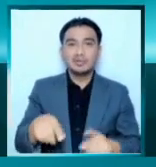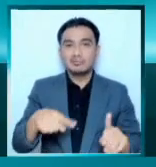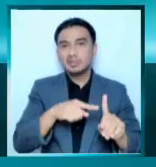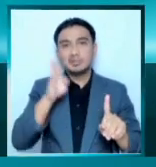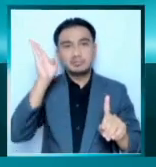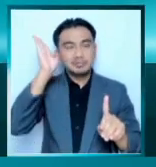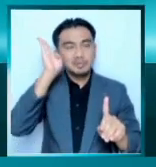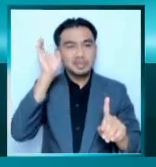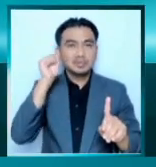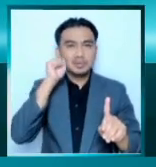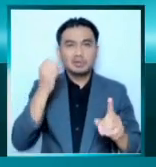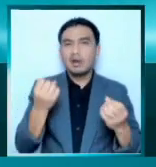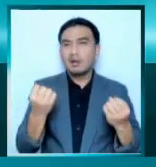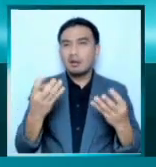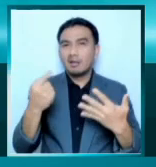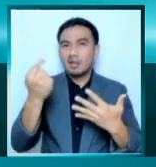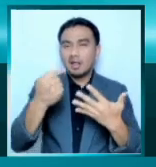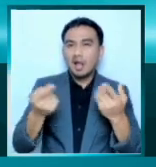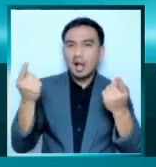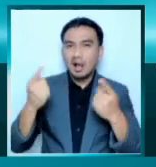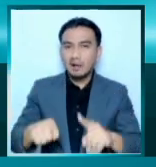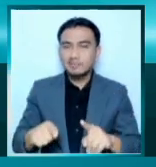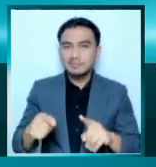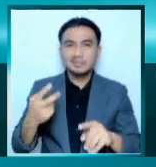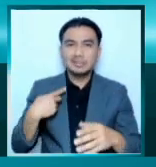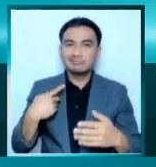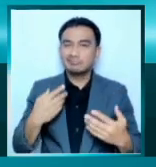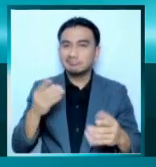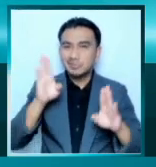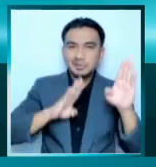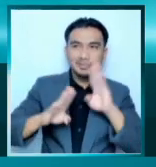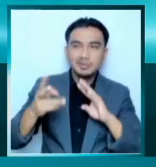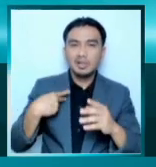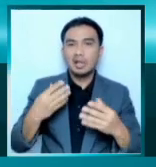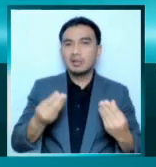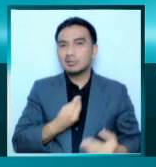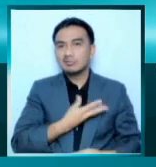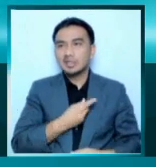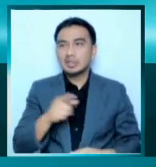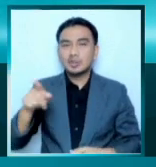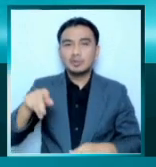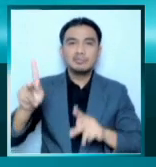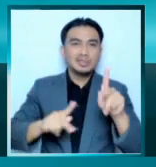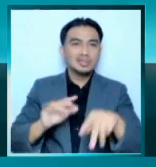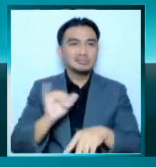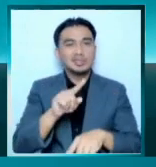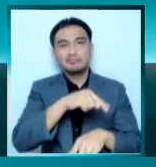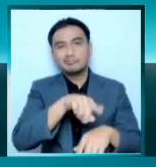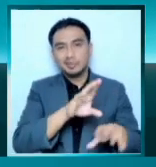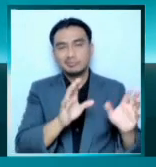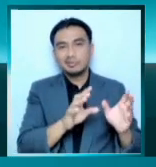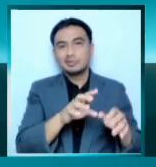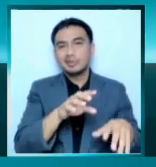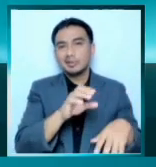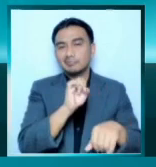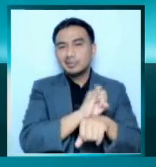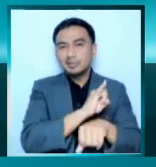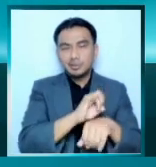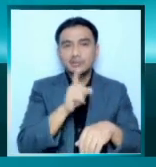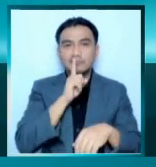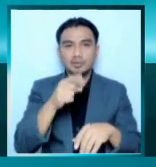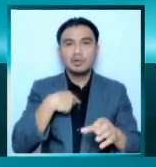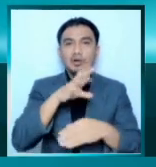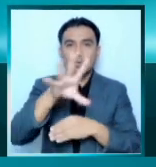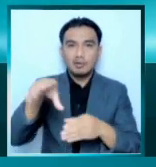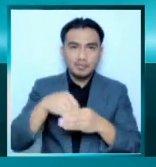hindi magandang ginawa sa kanya, natatakot na raw siya sa tao at sa industriya. Pero itinuturing daw ng Princess of Pop na bahagi ng kanyang personal growth